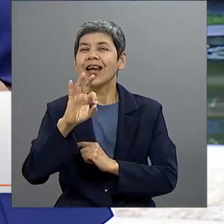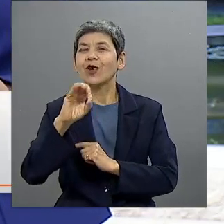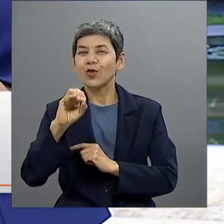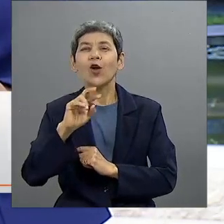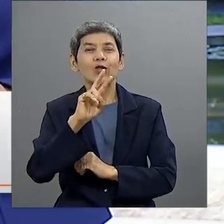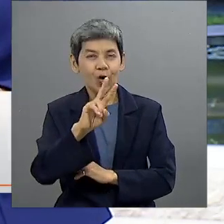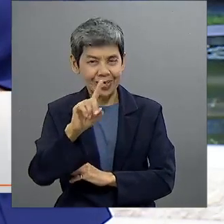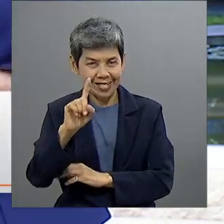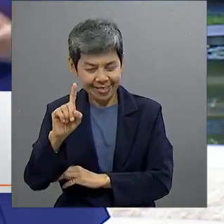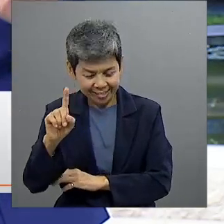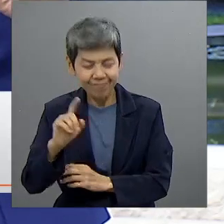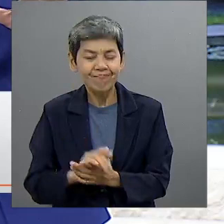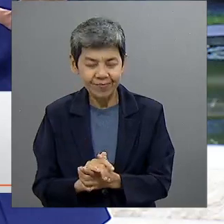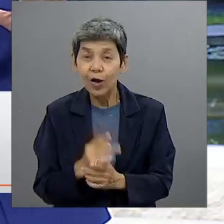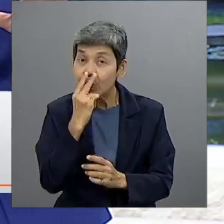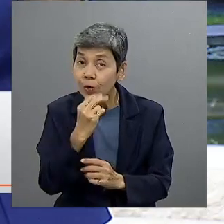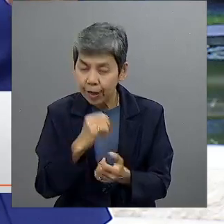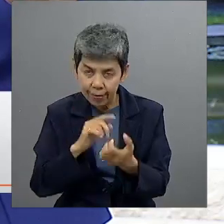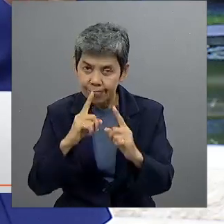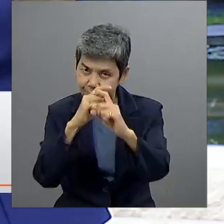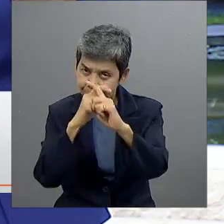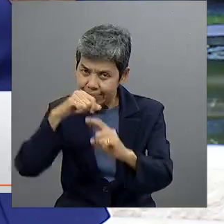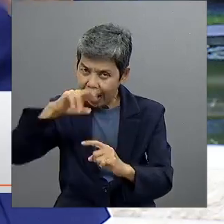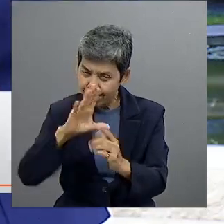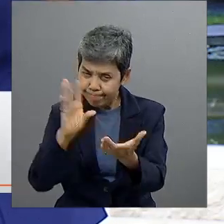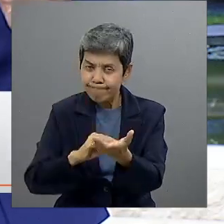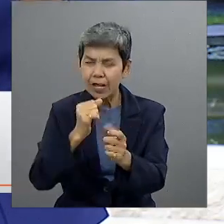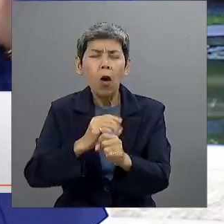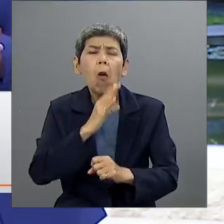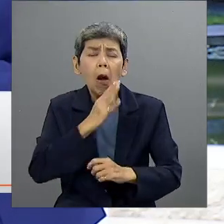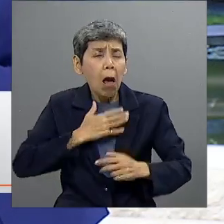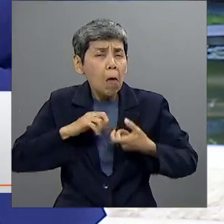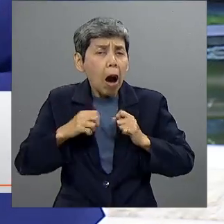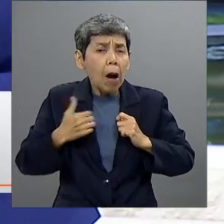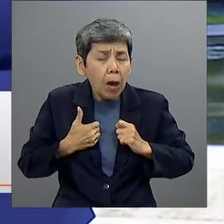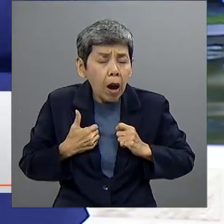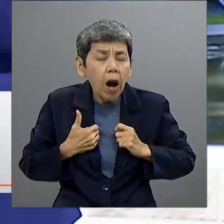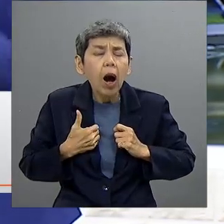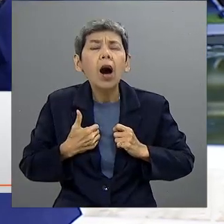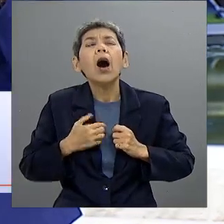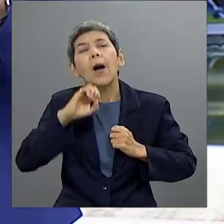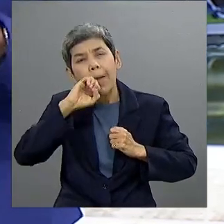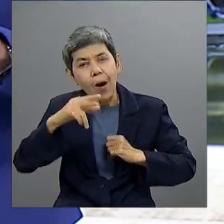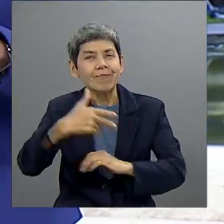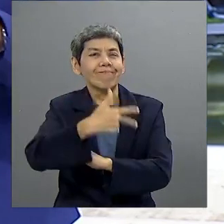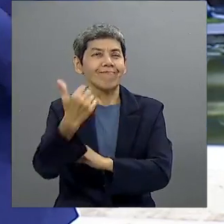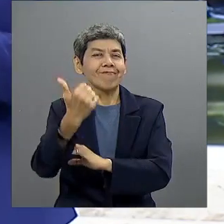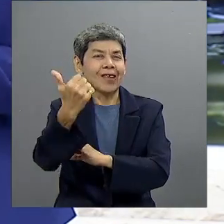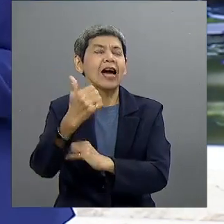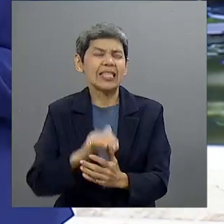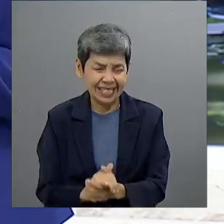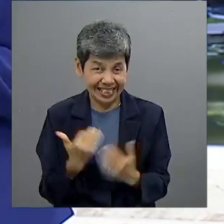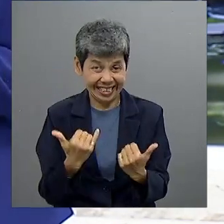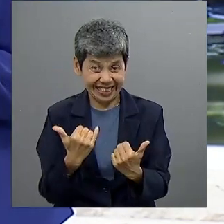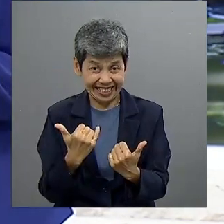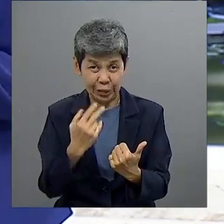02-790-2111นะคะรวมถึงคุณสามารถสแกน QR code หน้าจอเก็บไว้วันใดวันหนึ่งมีปัญหาพึ่งพาอาศัยกันค่ะแต่ว่าป้ายแรกมาดูส